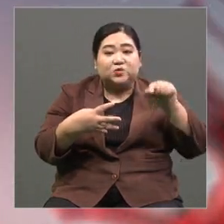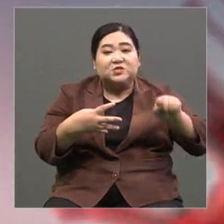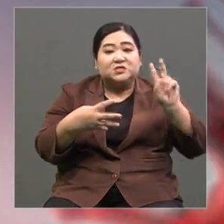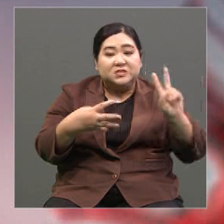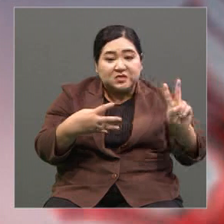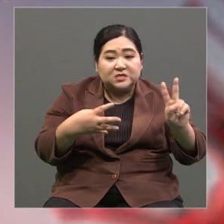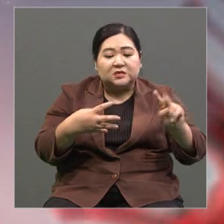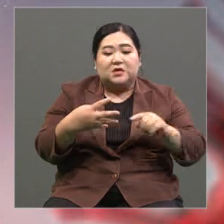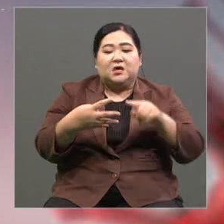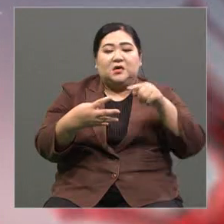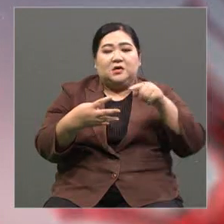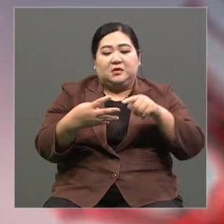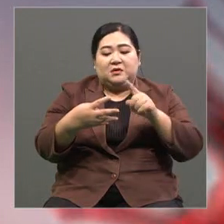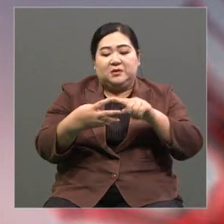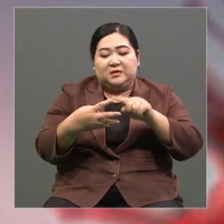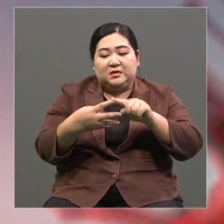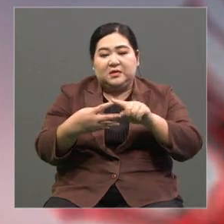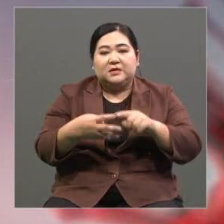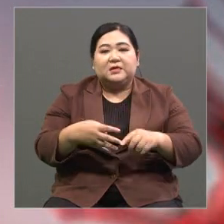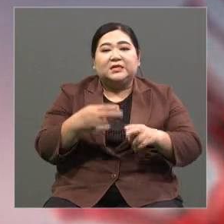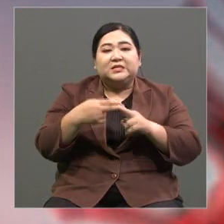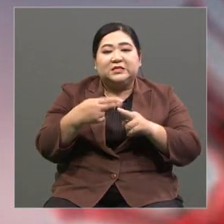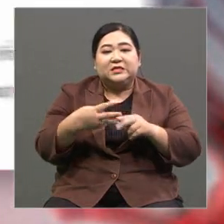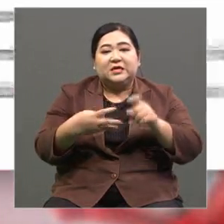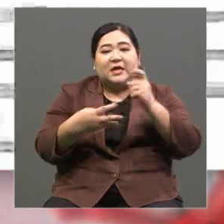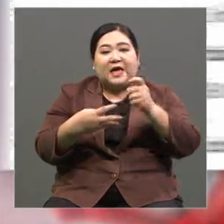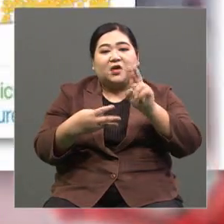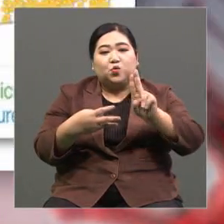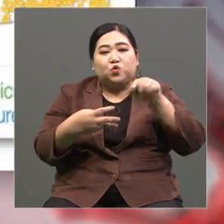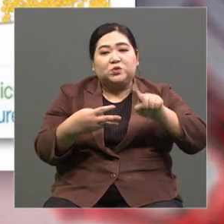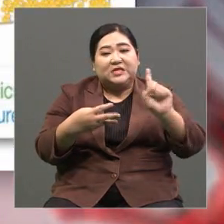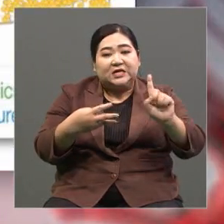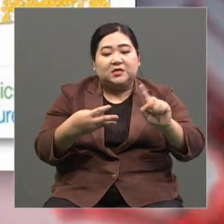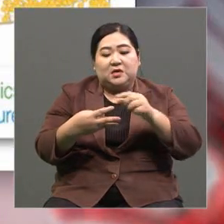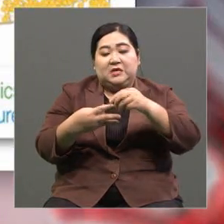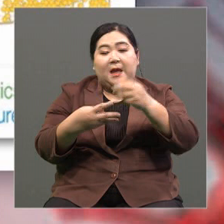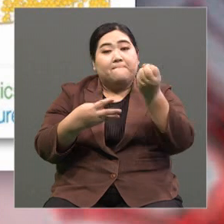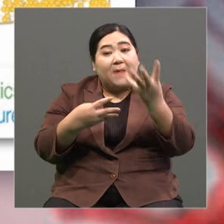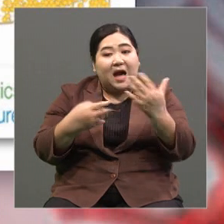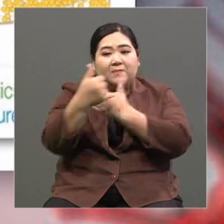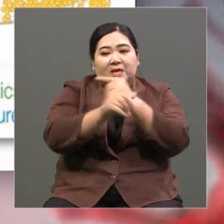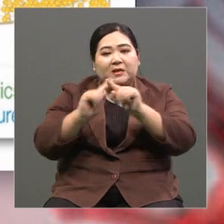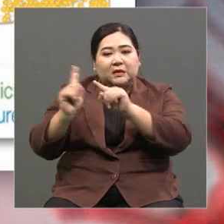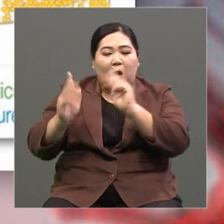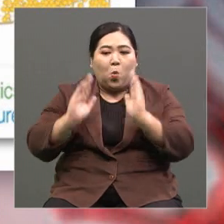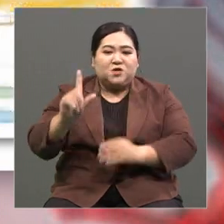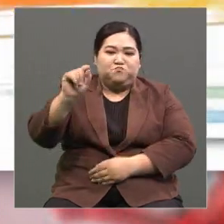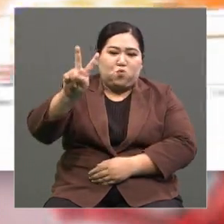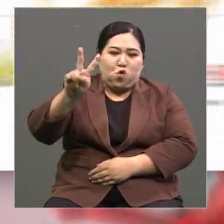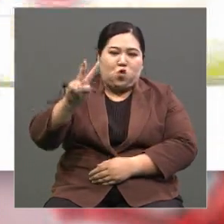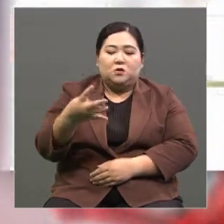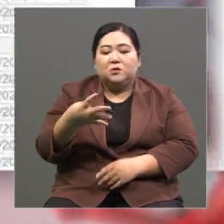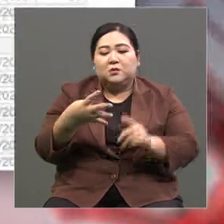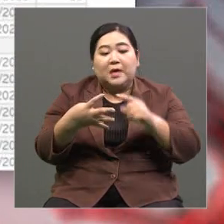จุดหนึ่งค่ะมีนามแฝงก็คือfอยู่จุดหนึ่งทั่วโลกเนี่ยพบ 122คนส่วนประเทศไทย